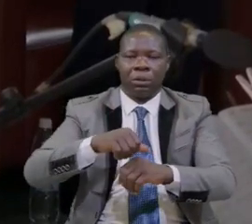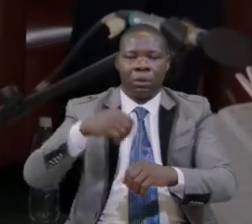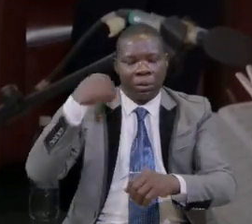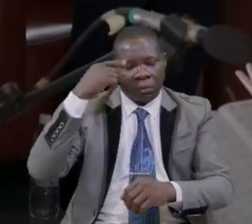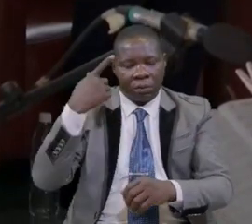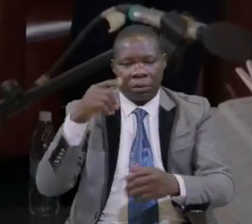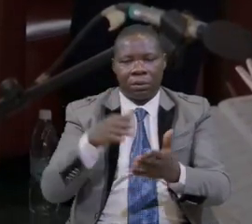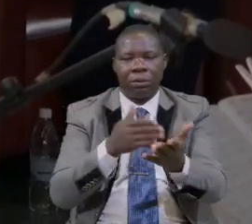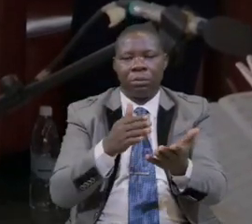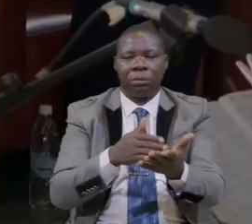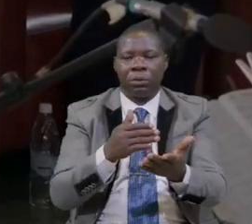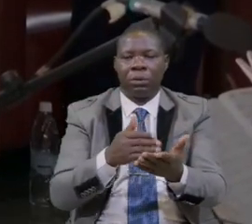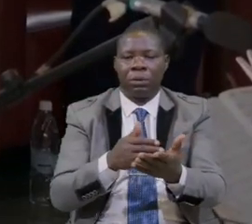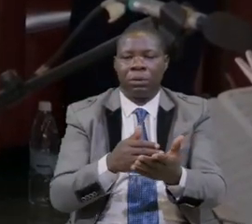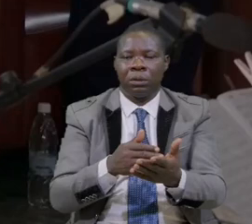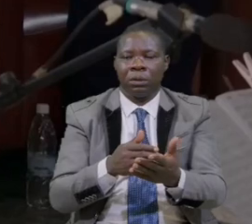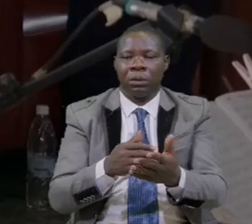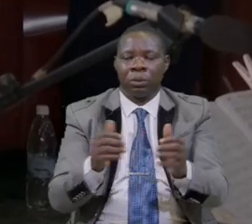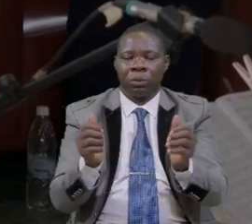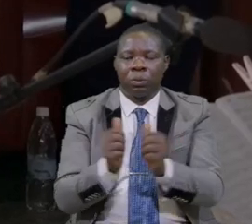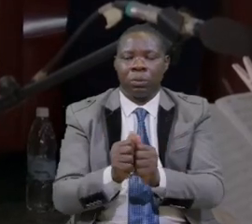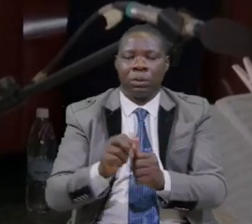à cause de l'argent.